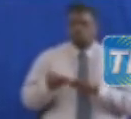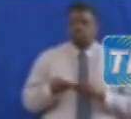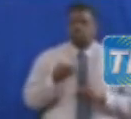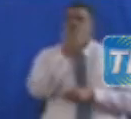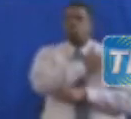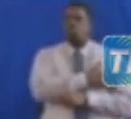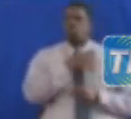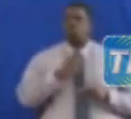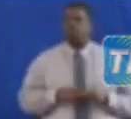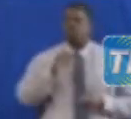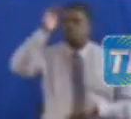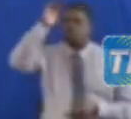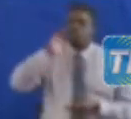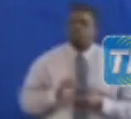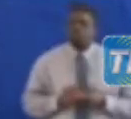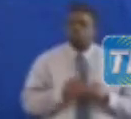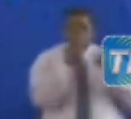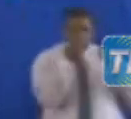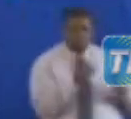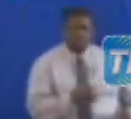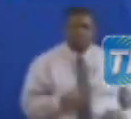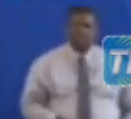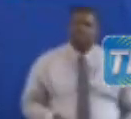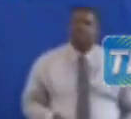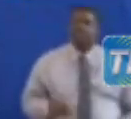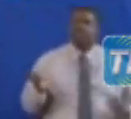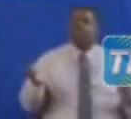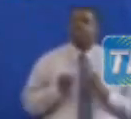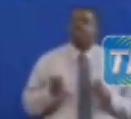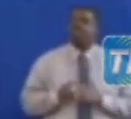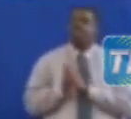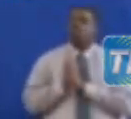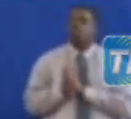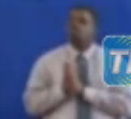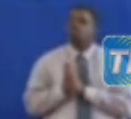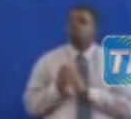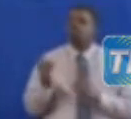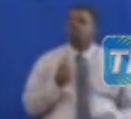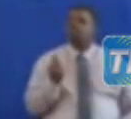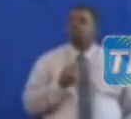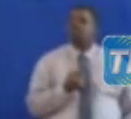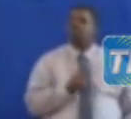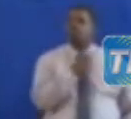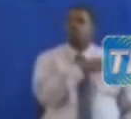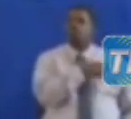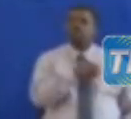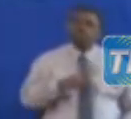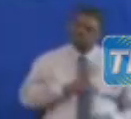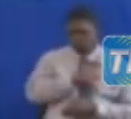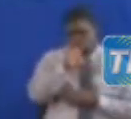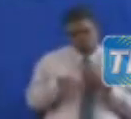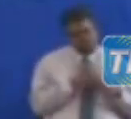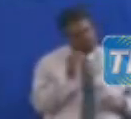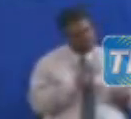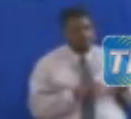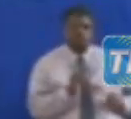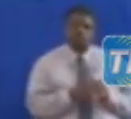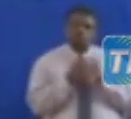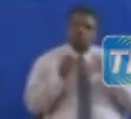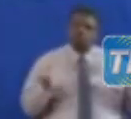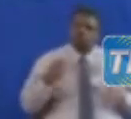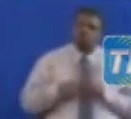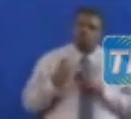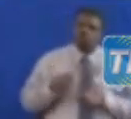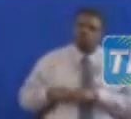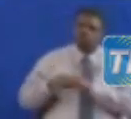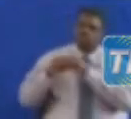wa huduma na kupunguza umaskini. Aidha, nawashukuru sana kipekee wananchi wote kwa mchango mkubwa